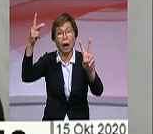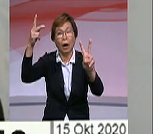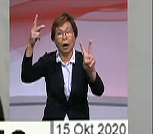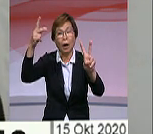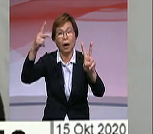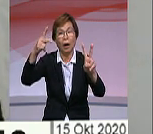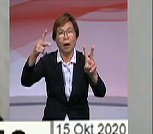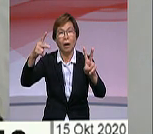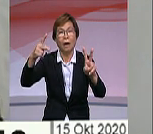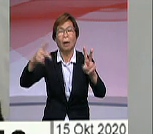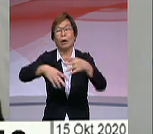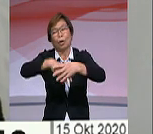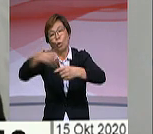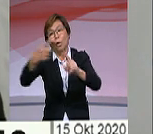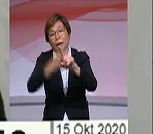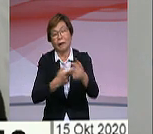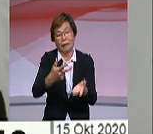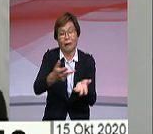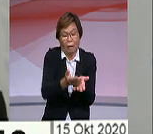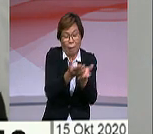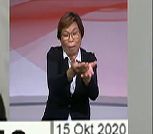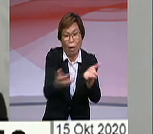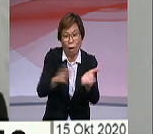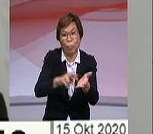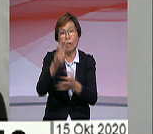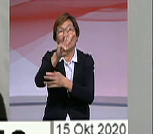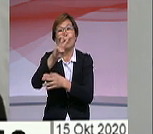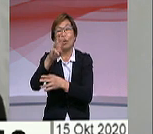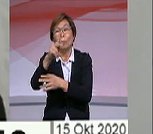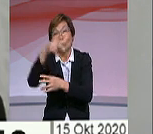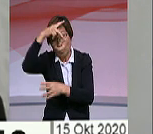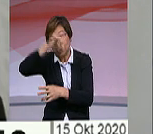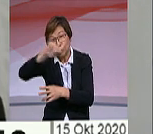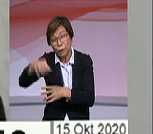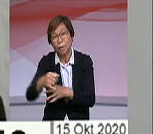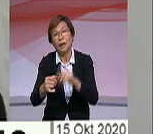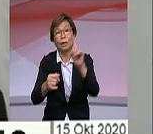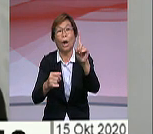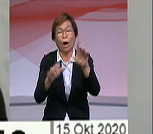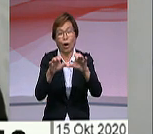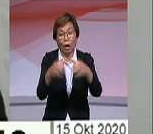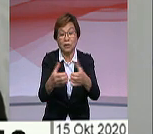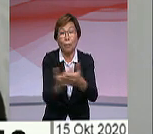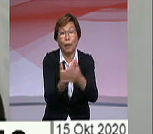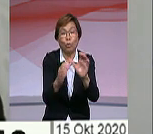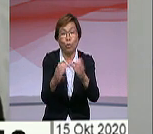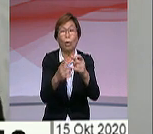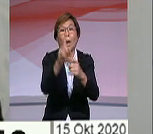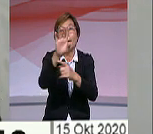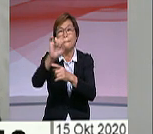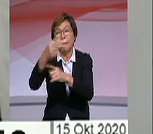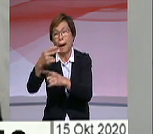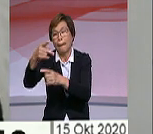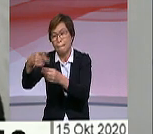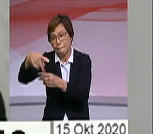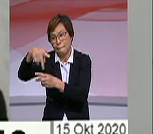sign-off untuk kapal telah dilaporkan. Di wilayah Persekutuan Putrajaya, satu kes daripada kluster baru, iaitu kluster Bah Pasir